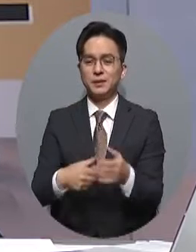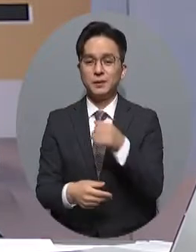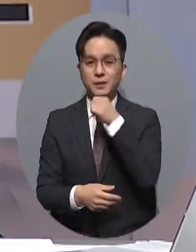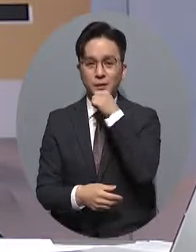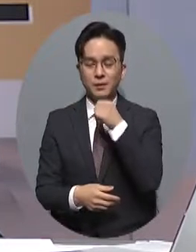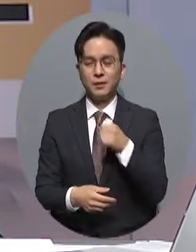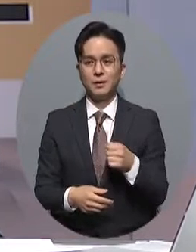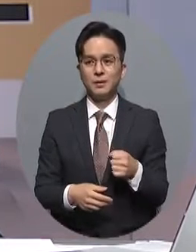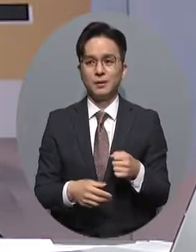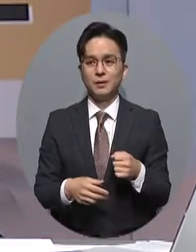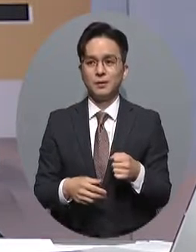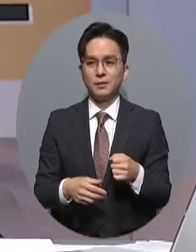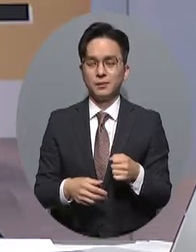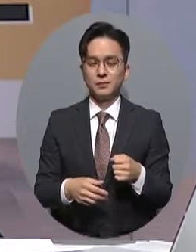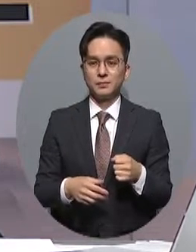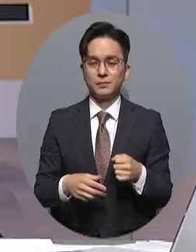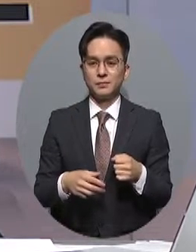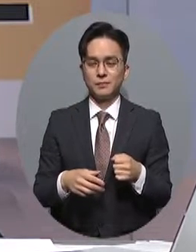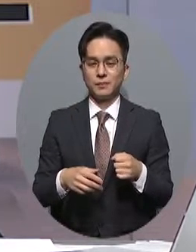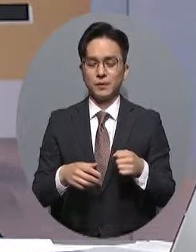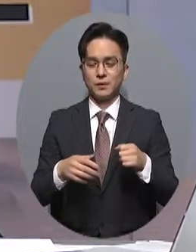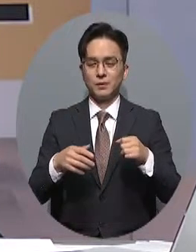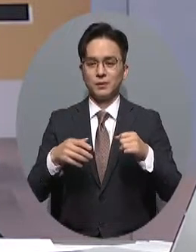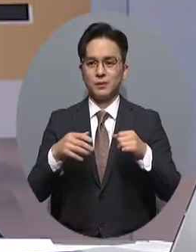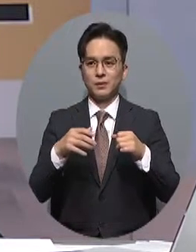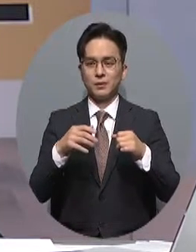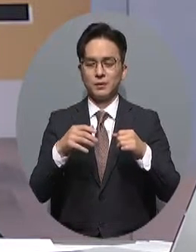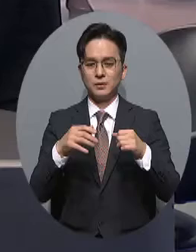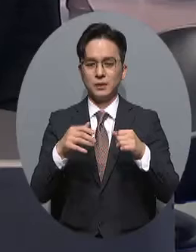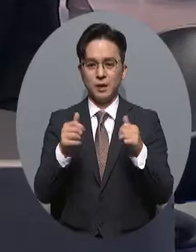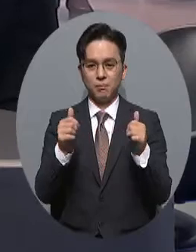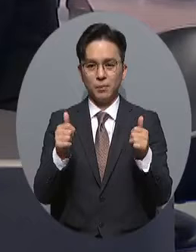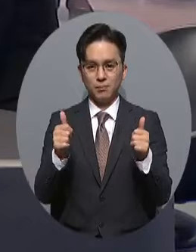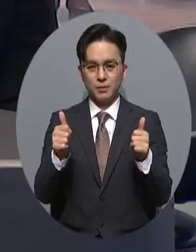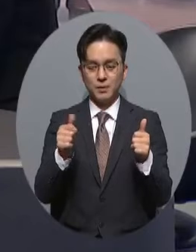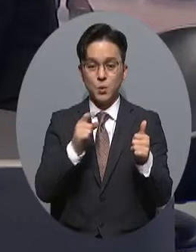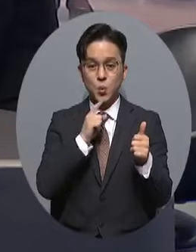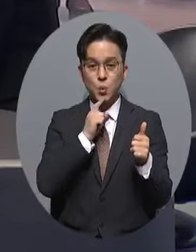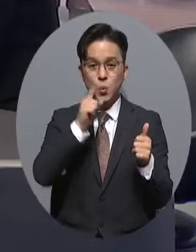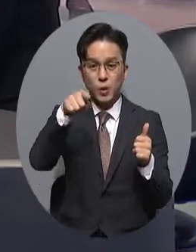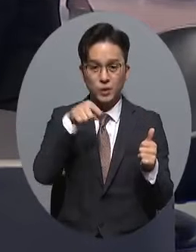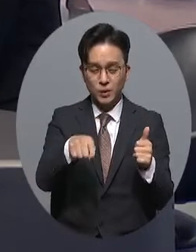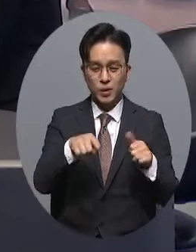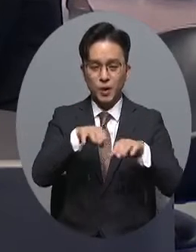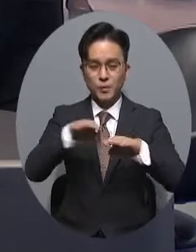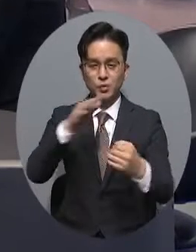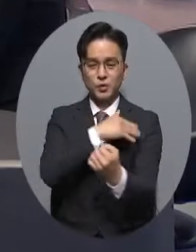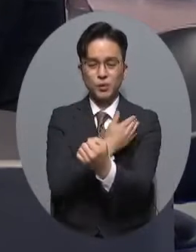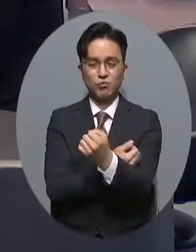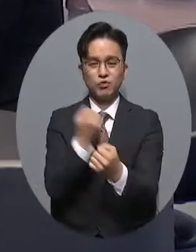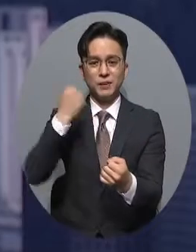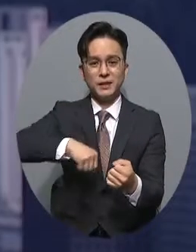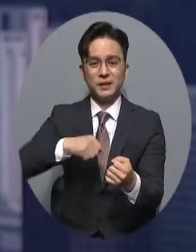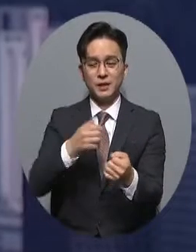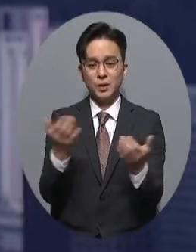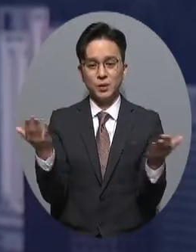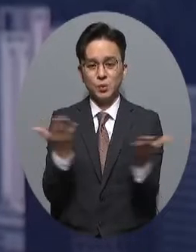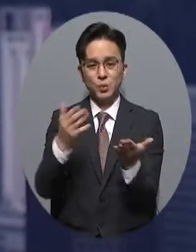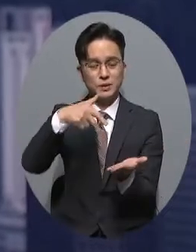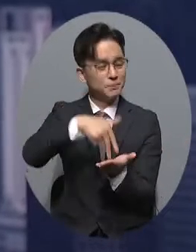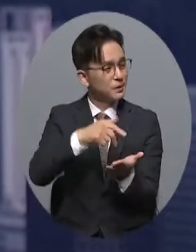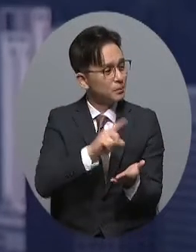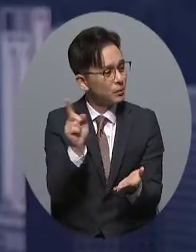평등권을 위반할 수 있다는 지적도 있거든요 왜냐면이 법안이 좀 가셔야 되고 있습니다 민주당에서 입법 과제로 채택하기도 했고